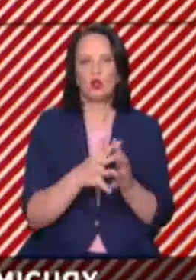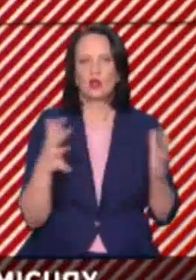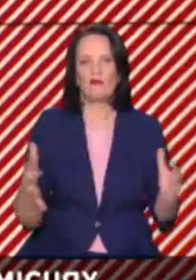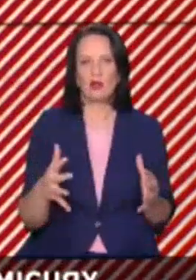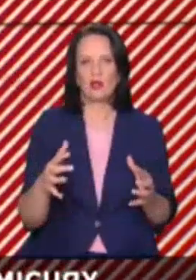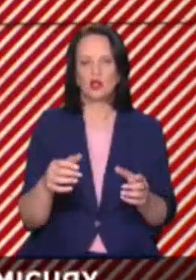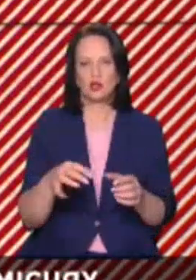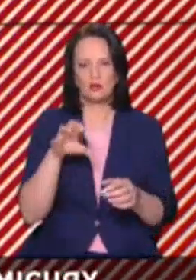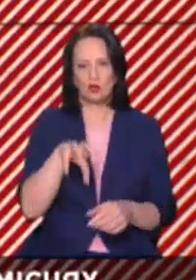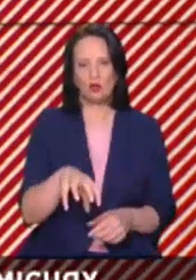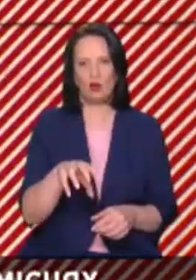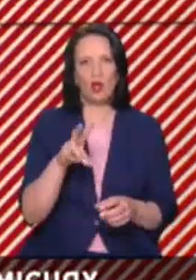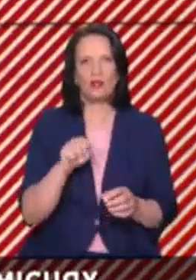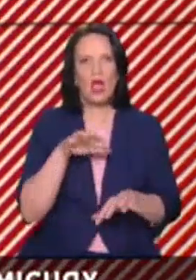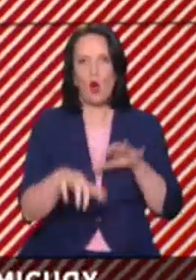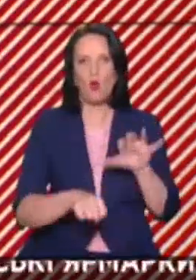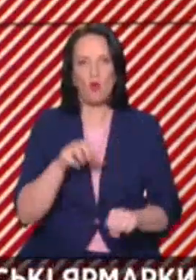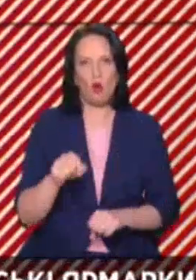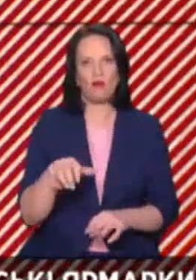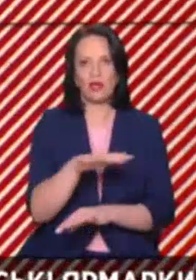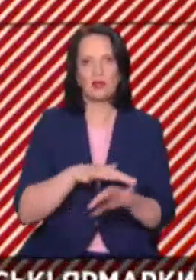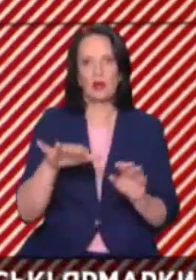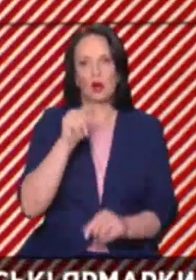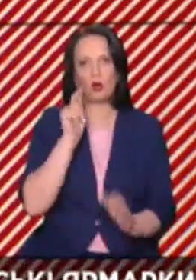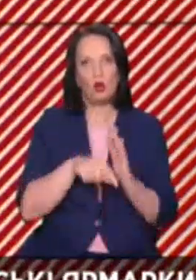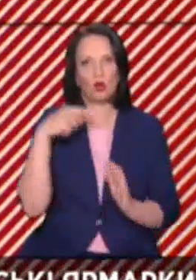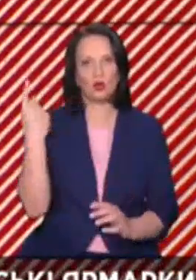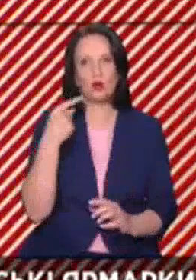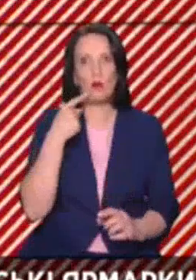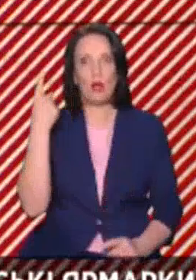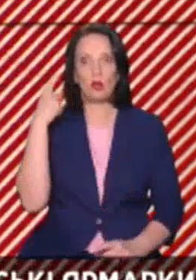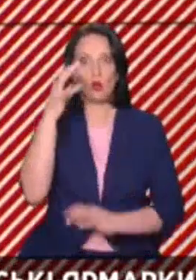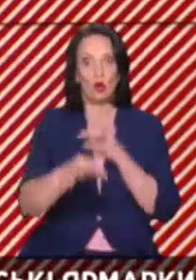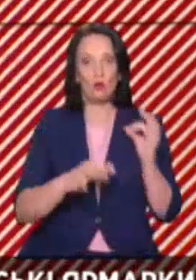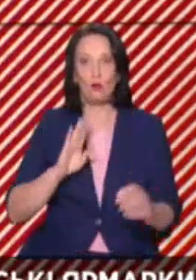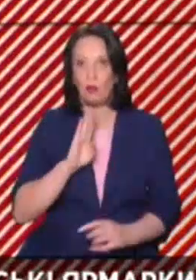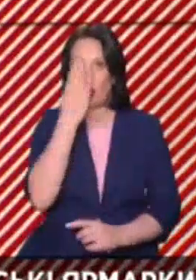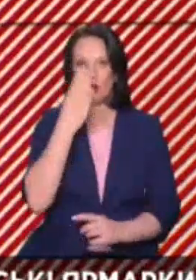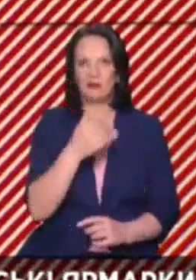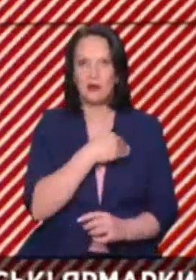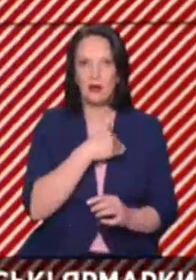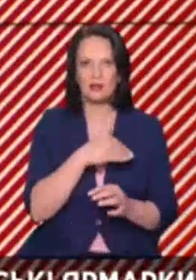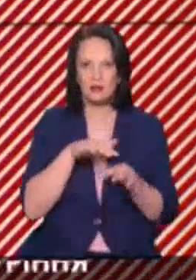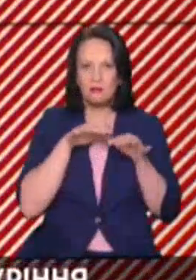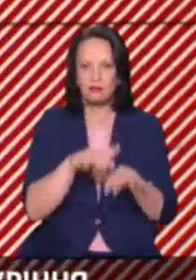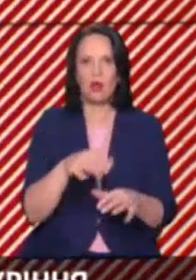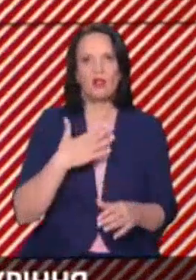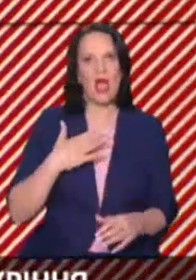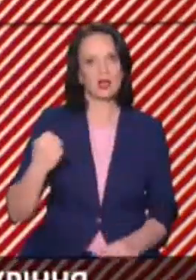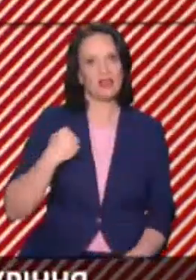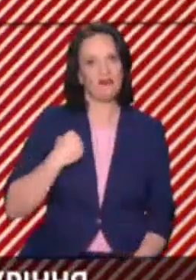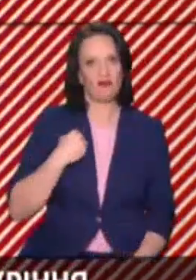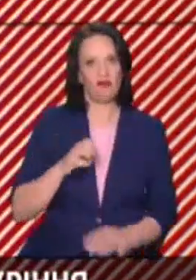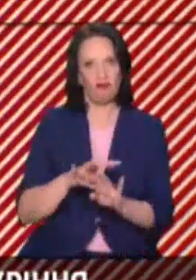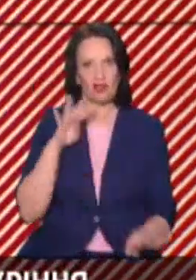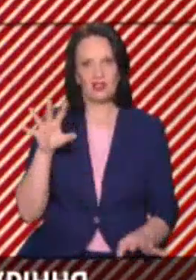шматочок неокупованої території Луганської області минулої доби противник намагався стягнути війська, однак наші війська усі